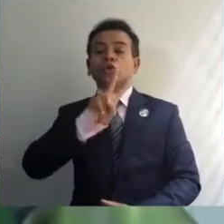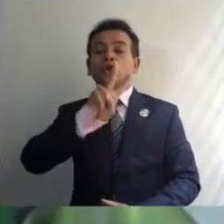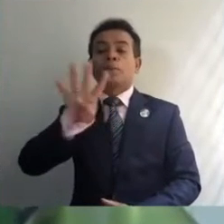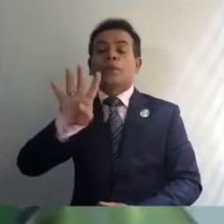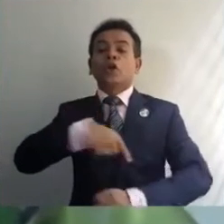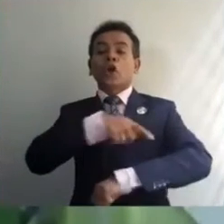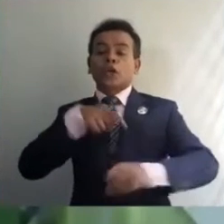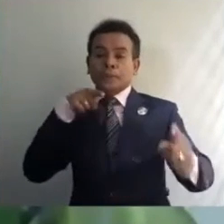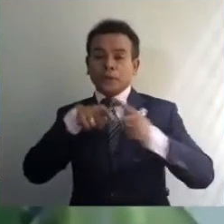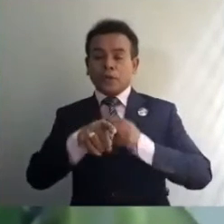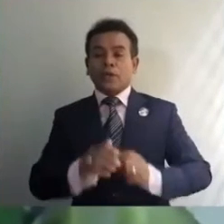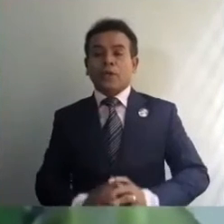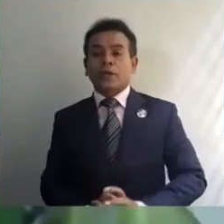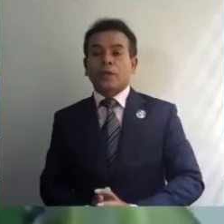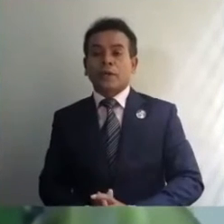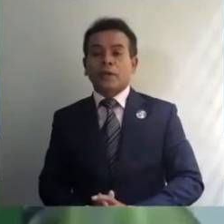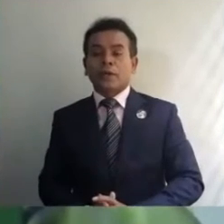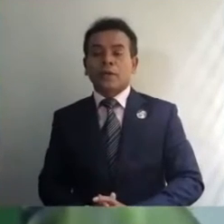নমুনা সংগৃহীত হয়েছে